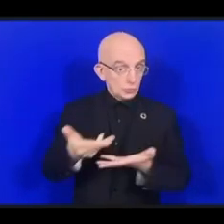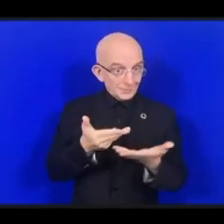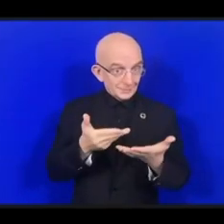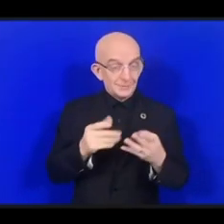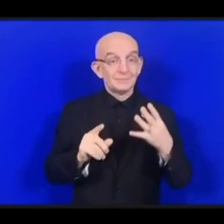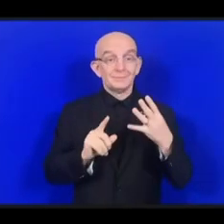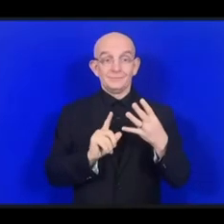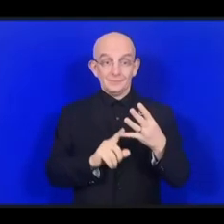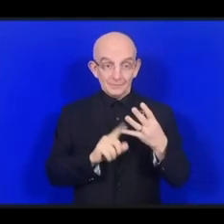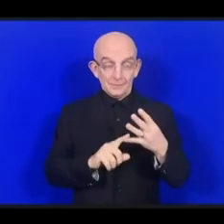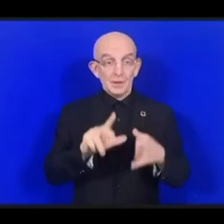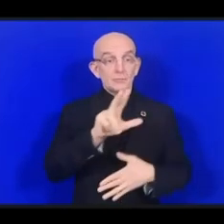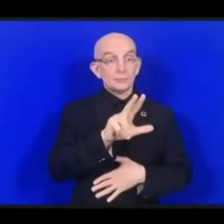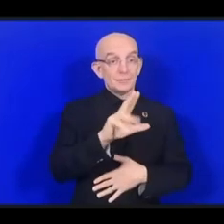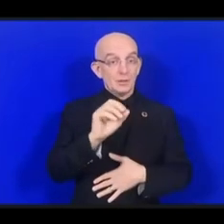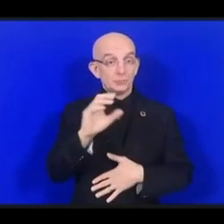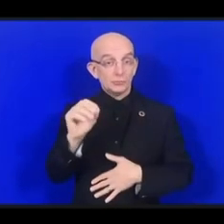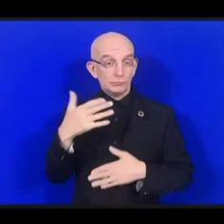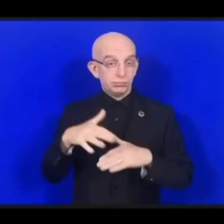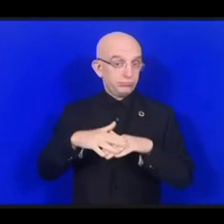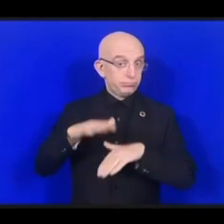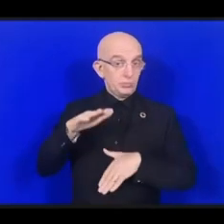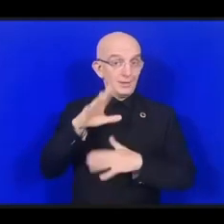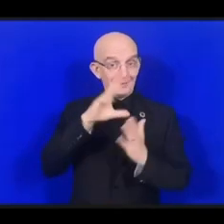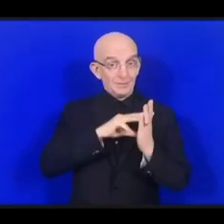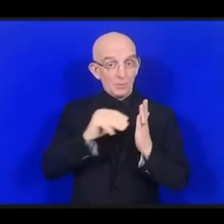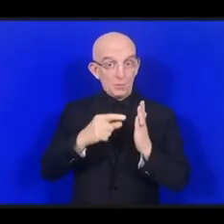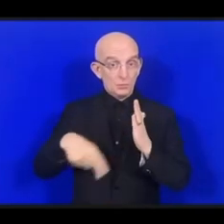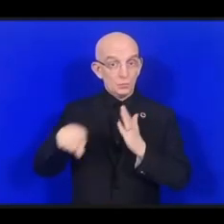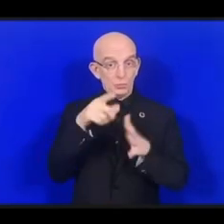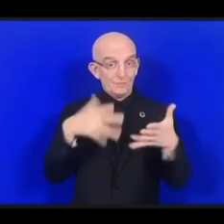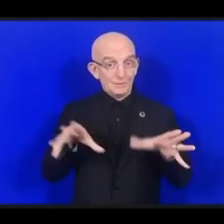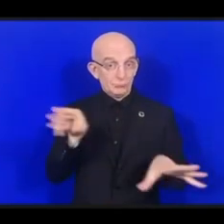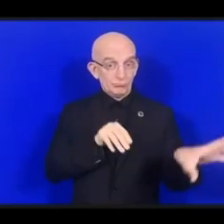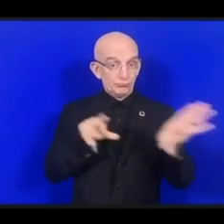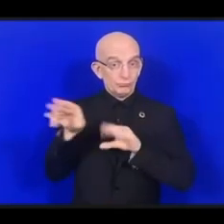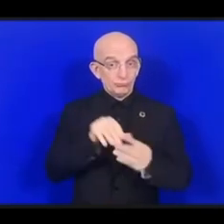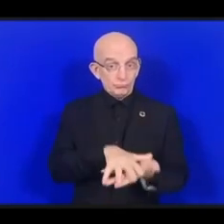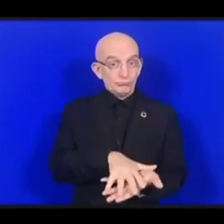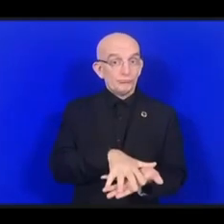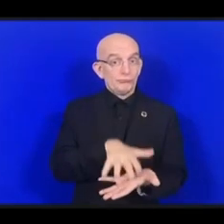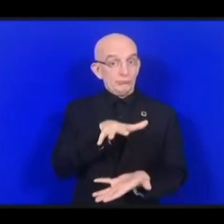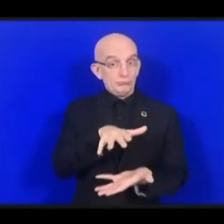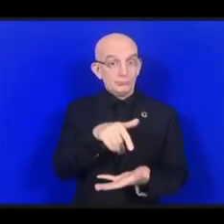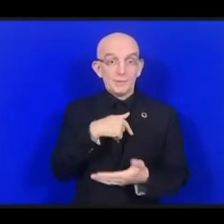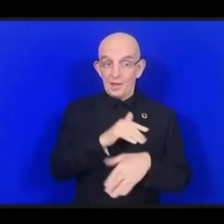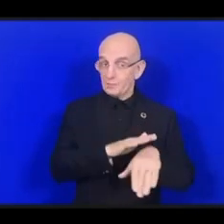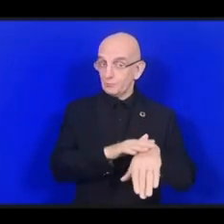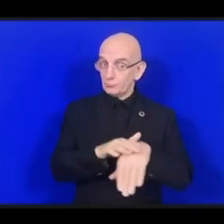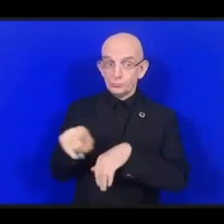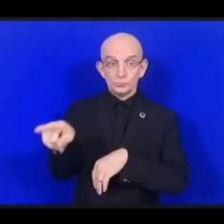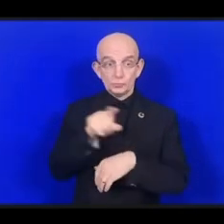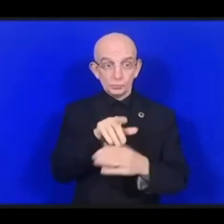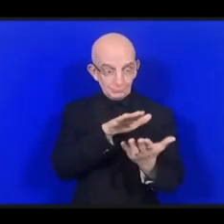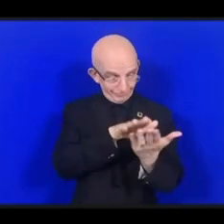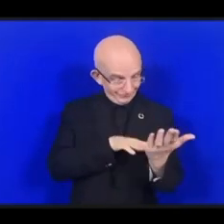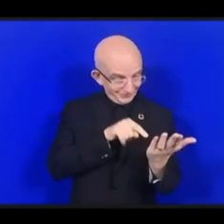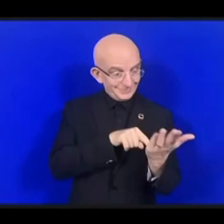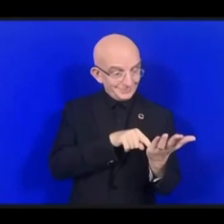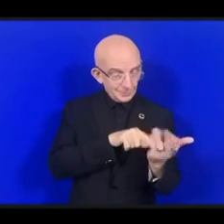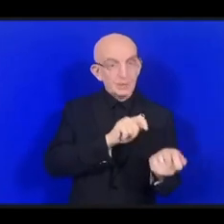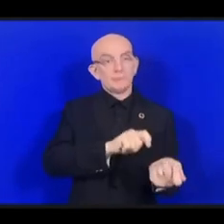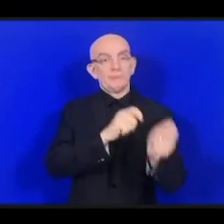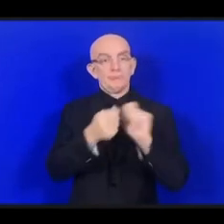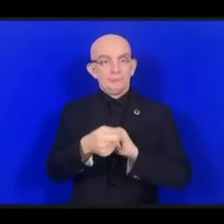这些文件变成行动，通过你们自己工作的领域，通过你们政府、社区和机